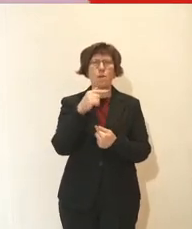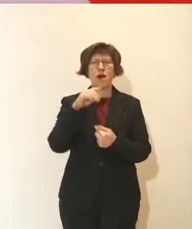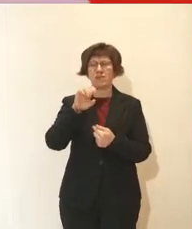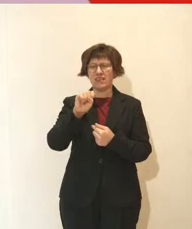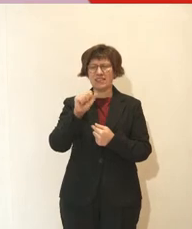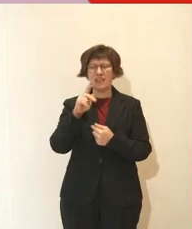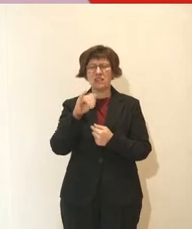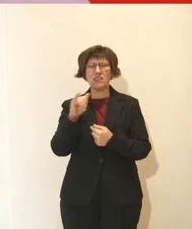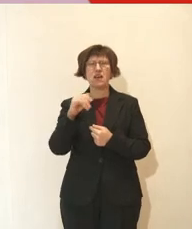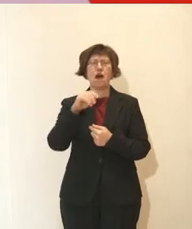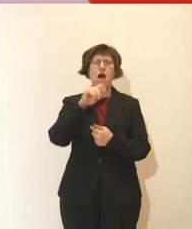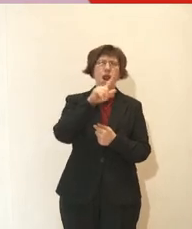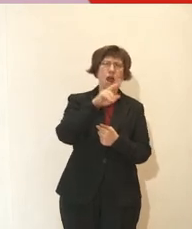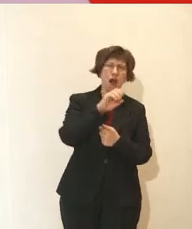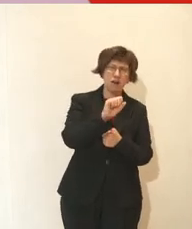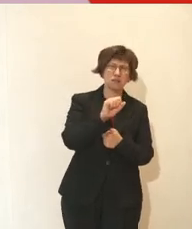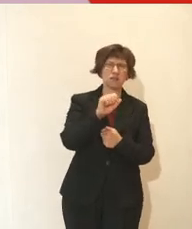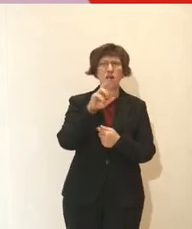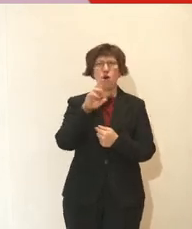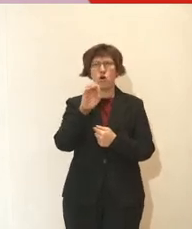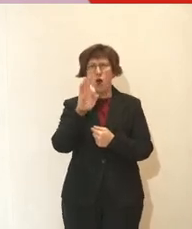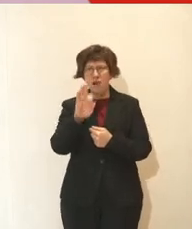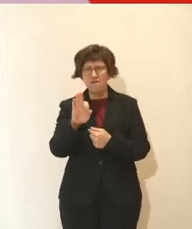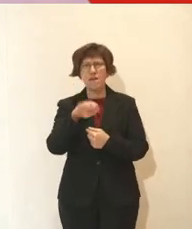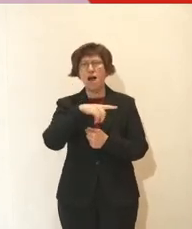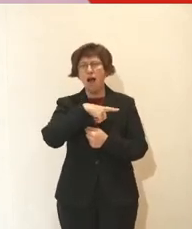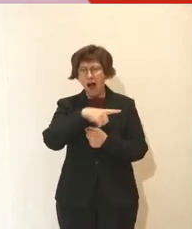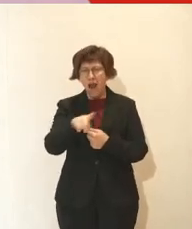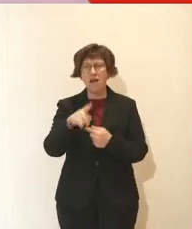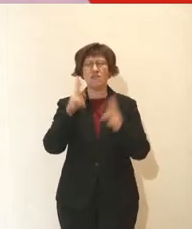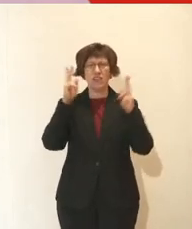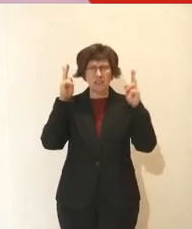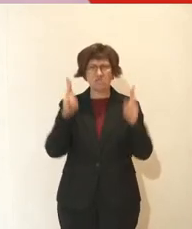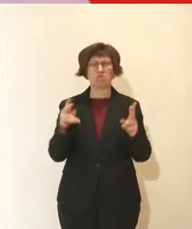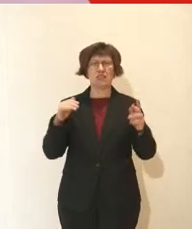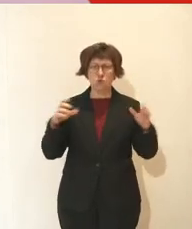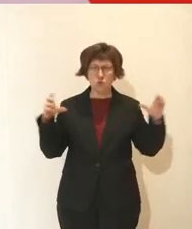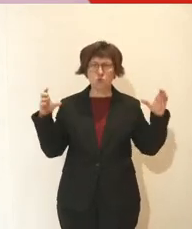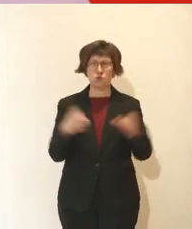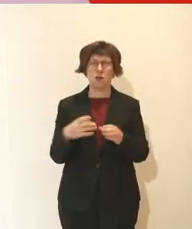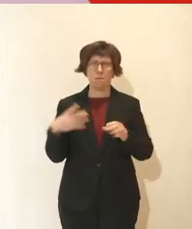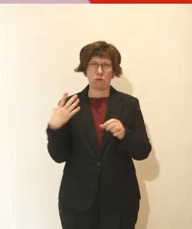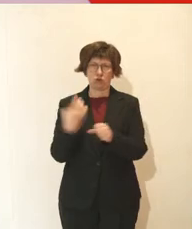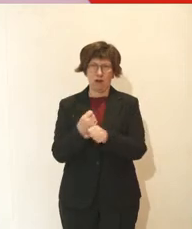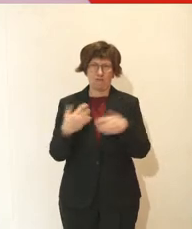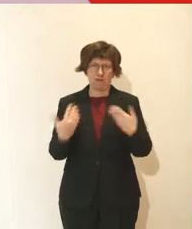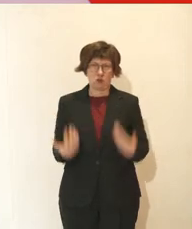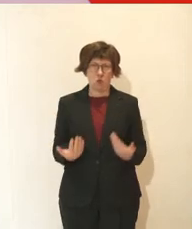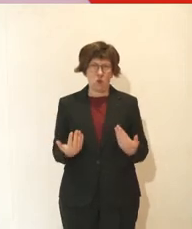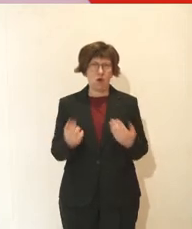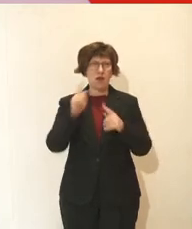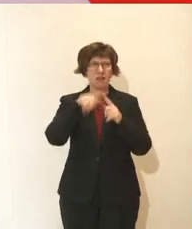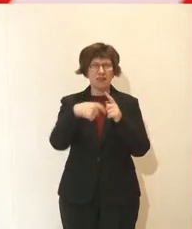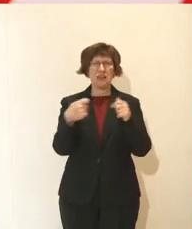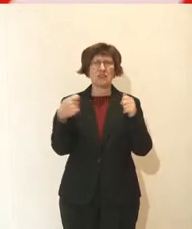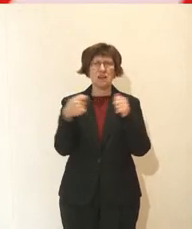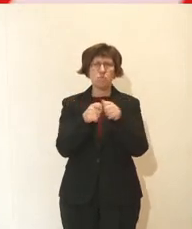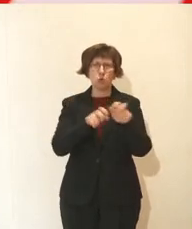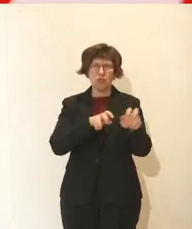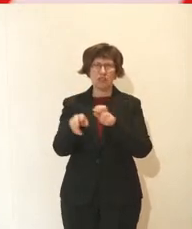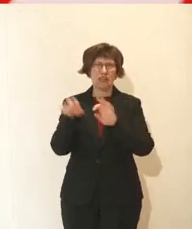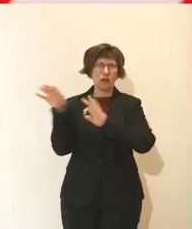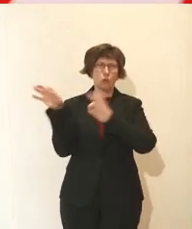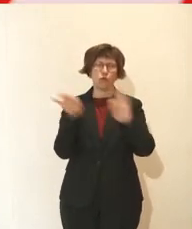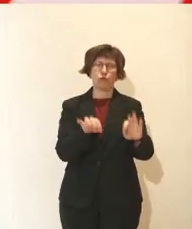lars wolf alle tragen dazu bei dass wir es gemeinsam schaffen werden die nächste bundesregierung zu